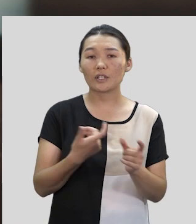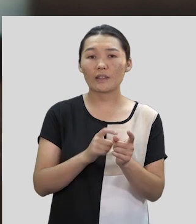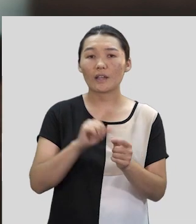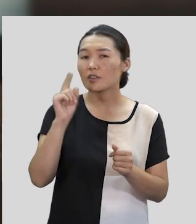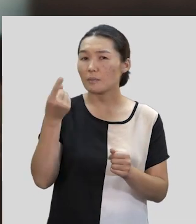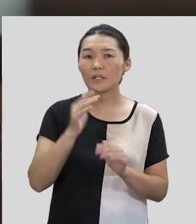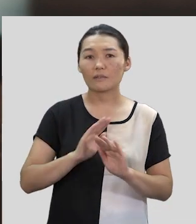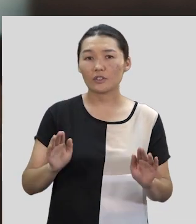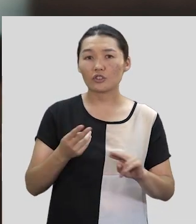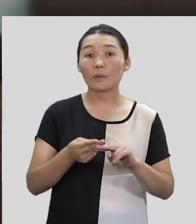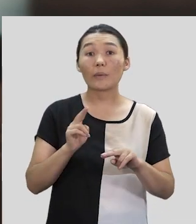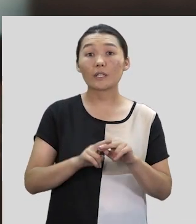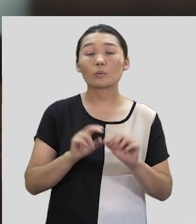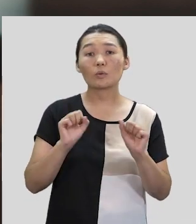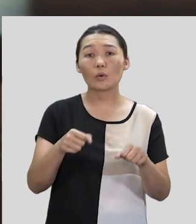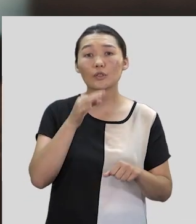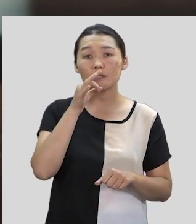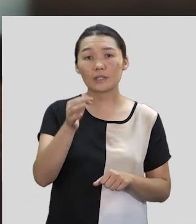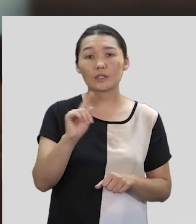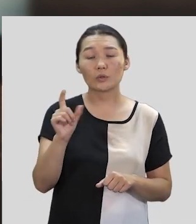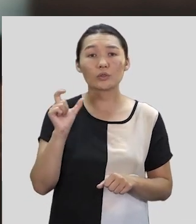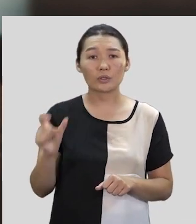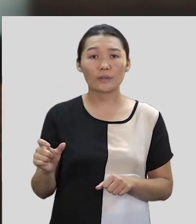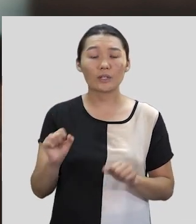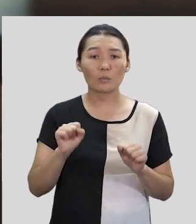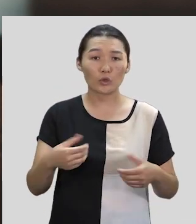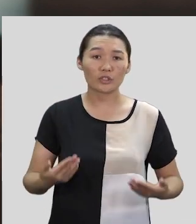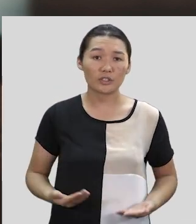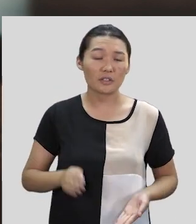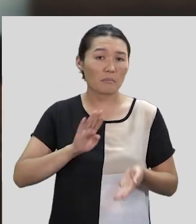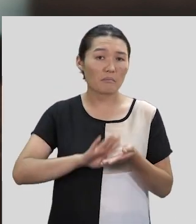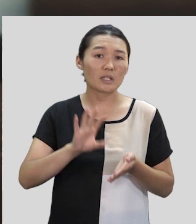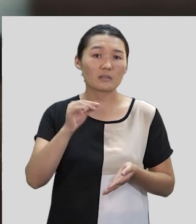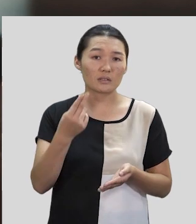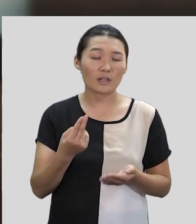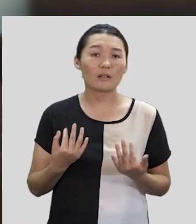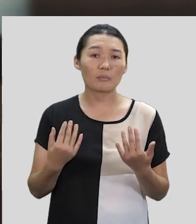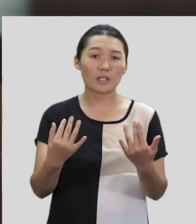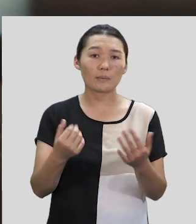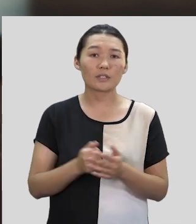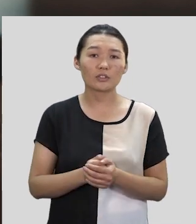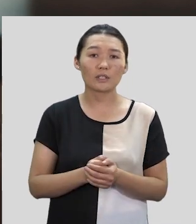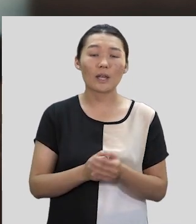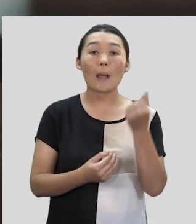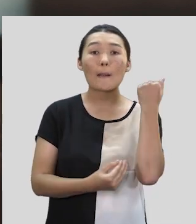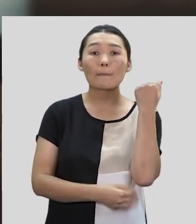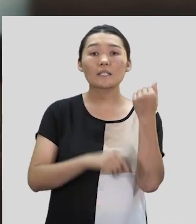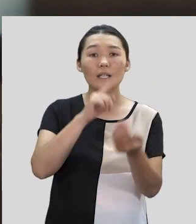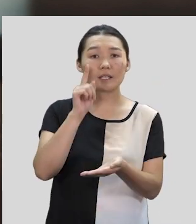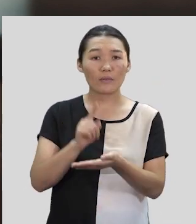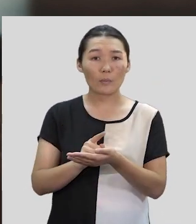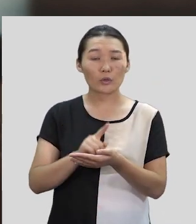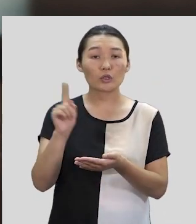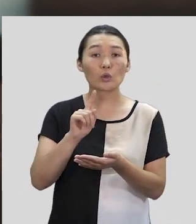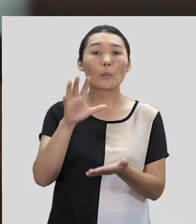поэтому мы можем сказать что человек может обойтись и без социальных потребностей и последний вопрос чтобы